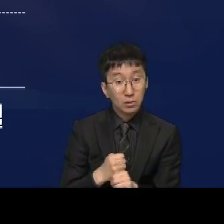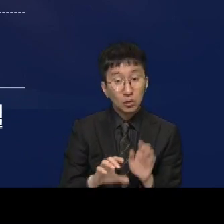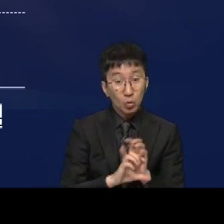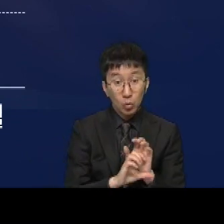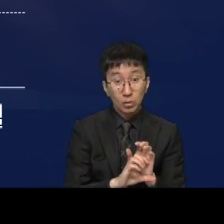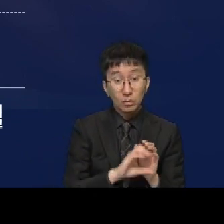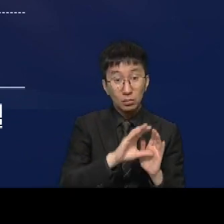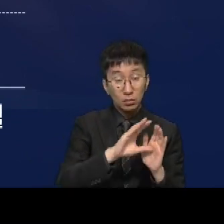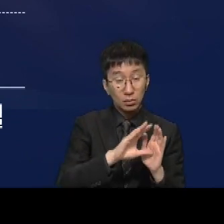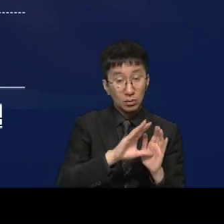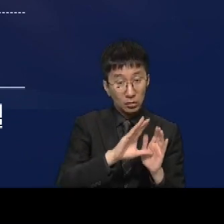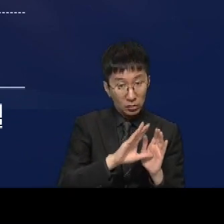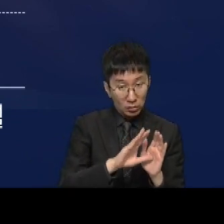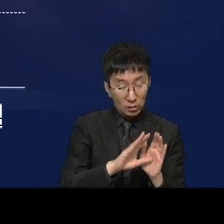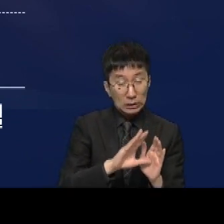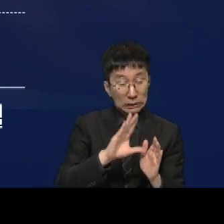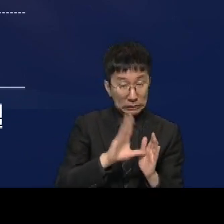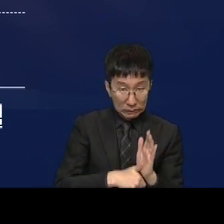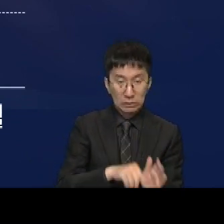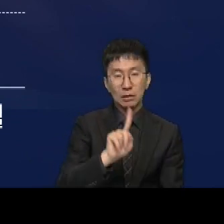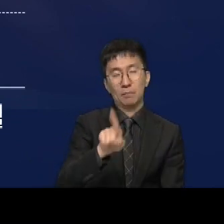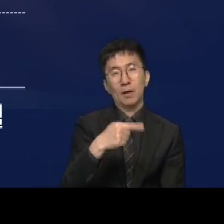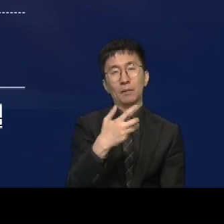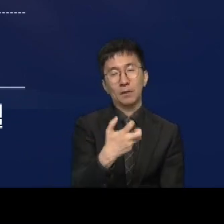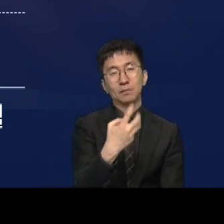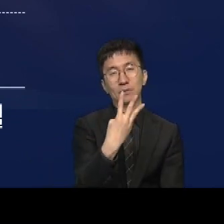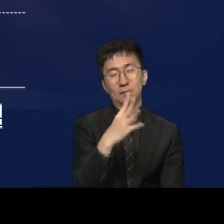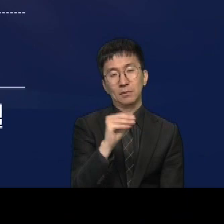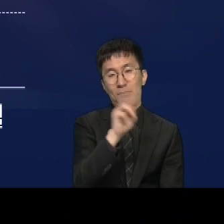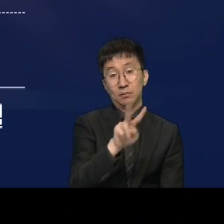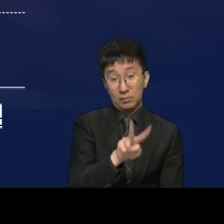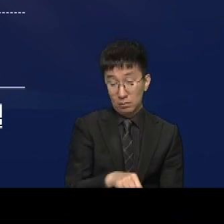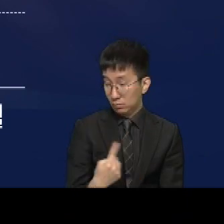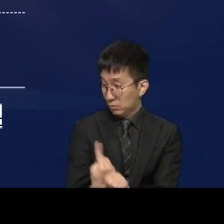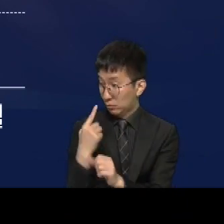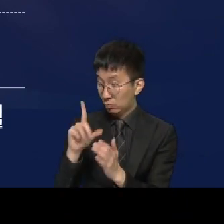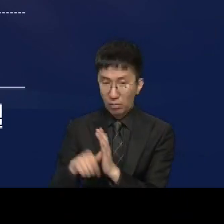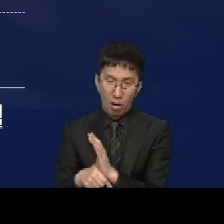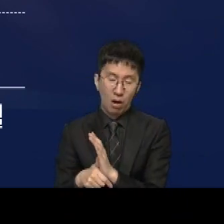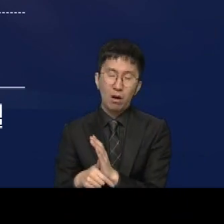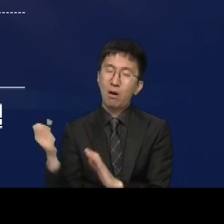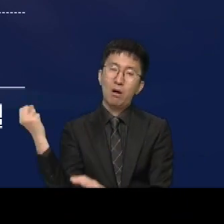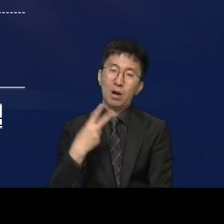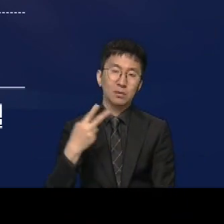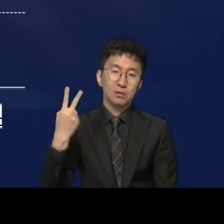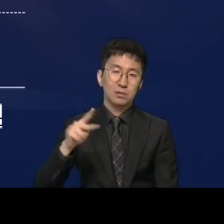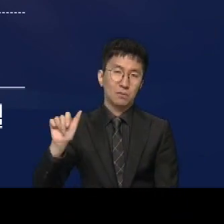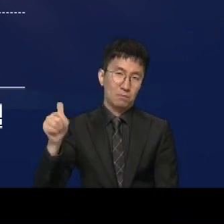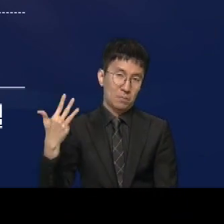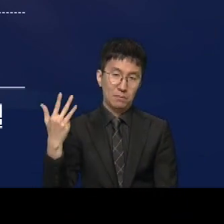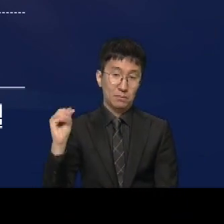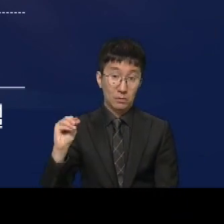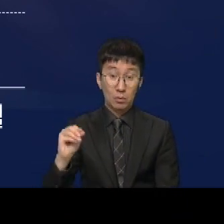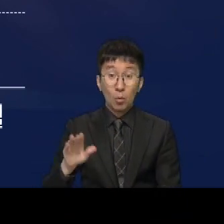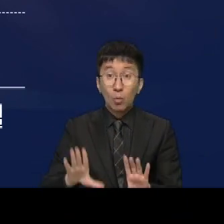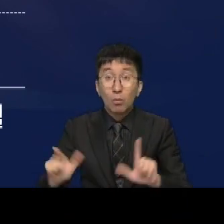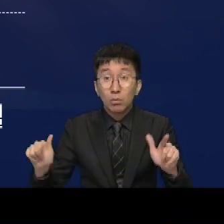2021년 184만 달러로 급감했다가 지난해 예년 수준으로 회복했는데 올 들어선